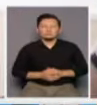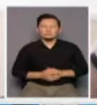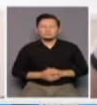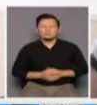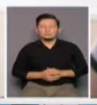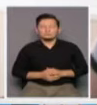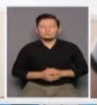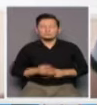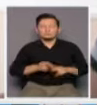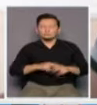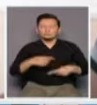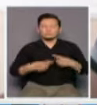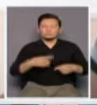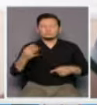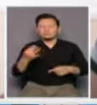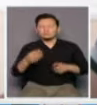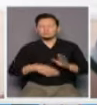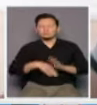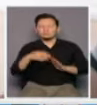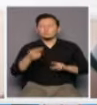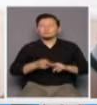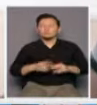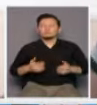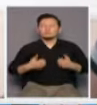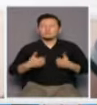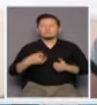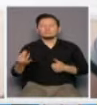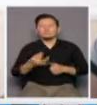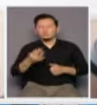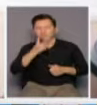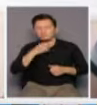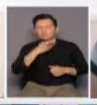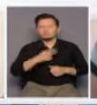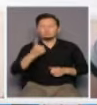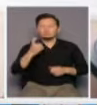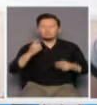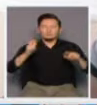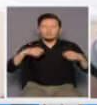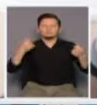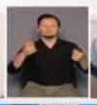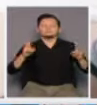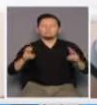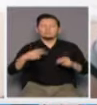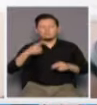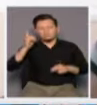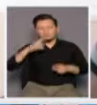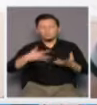Осы ұрпақтарының қызығын көріп, сол ұрпақтарының қуанышыменен 100 жасап отыр деп